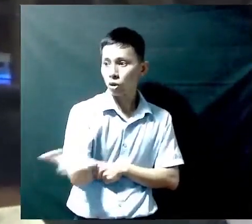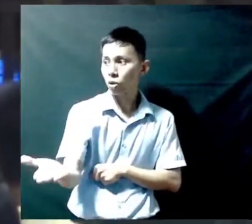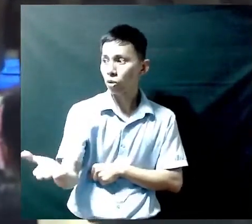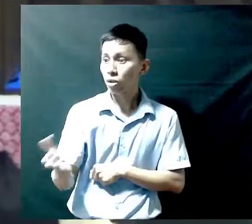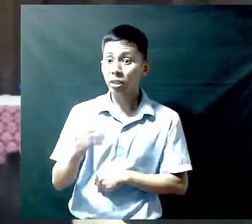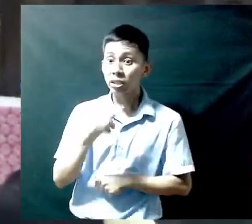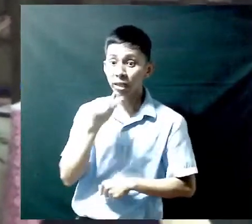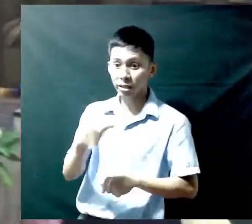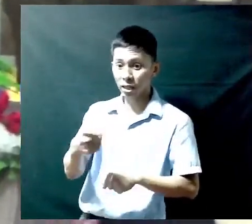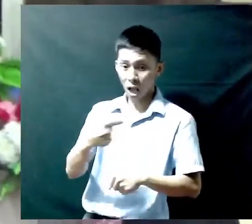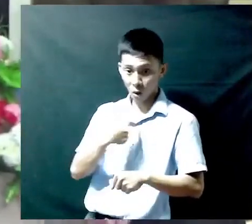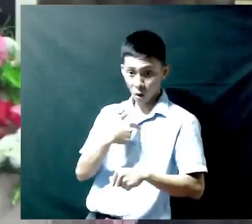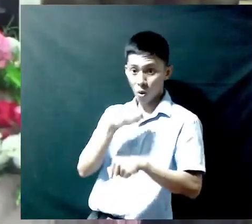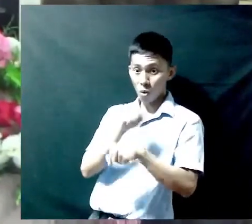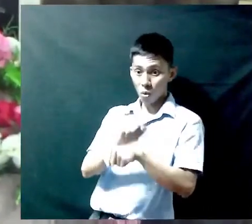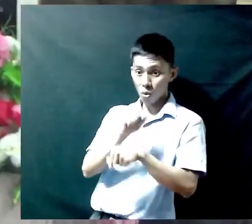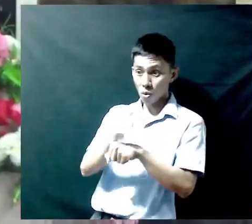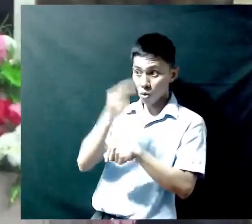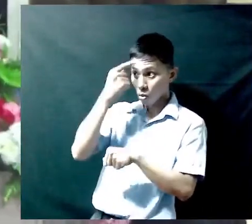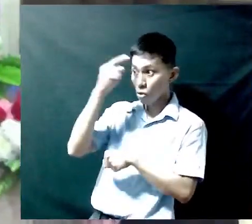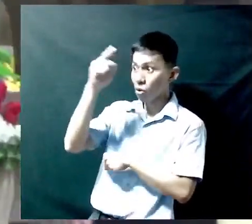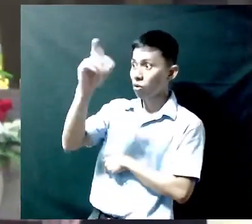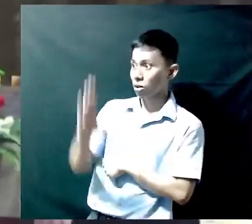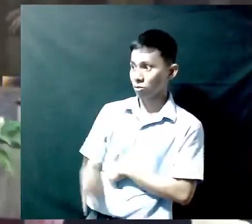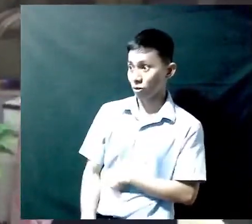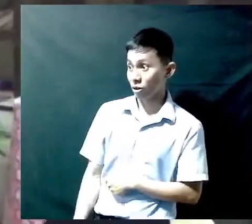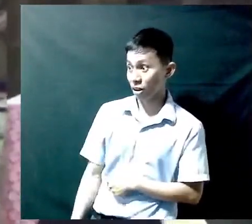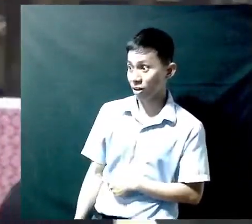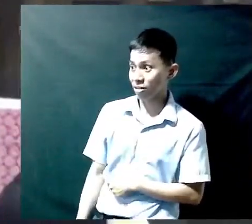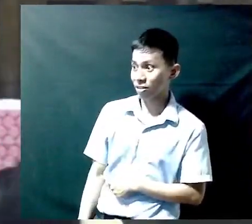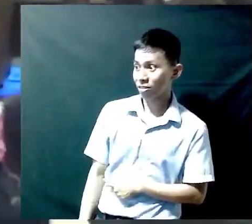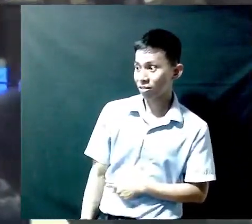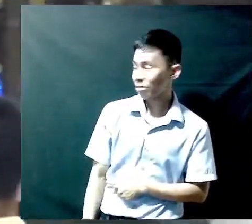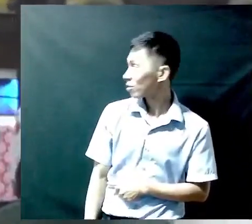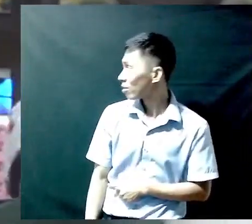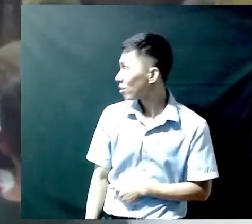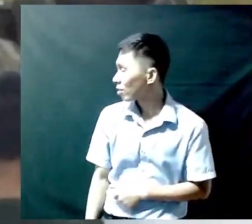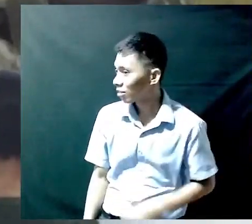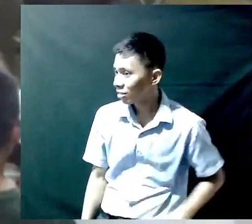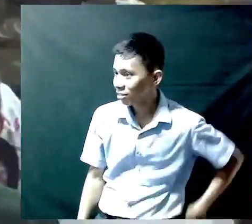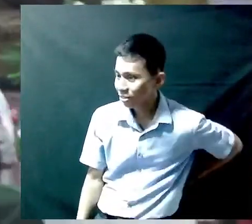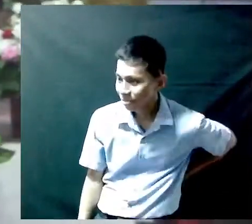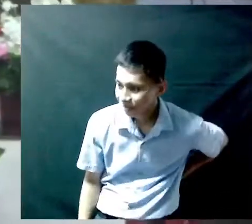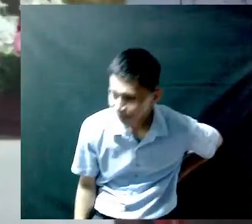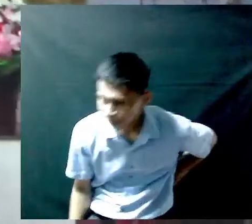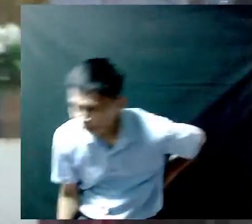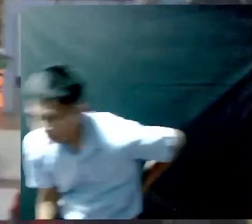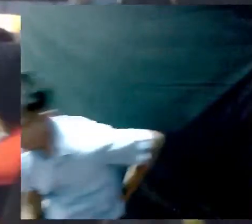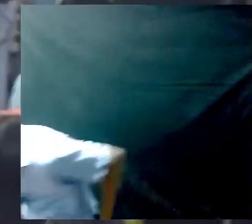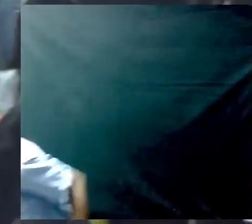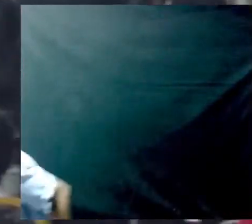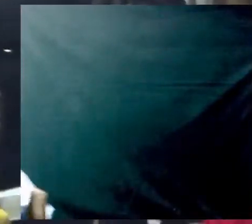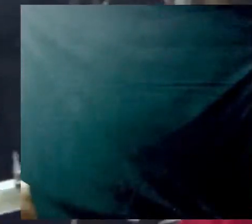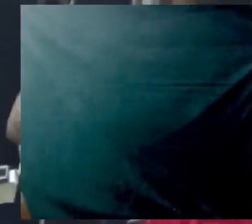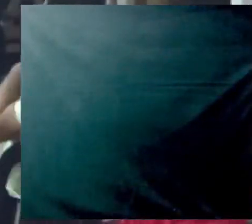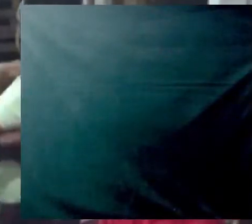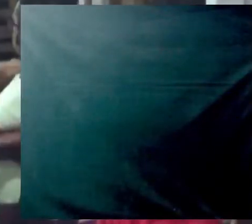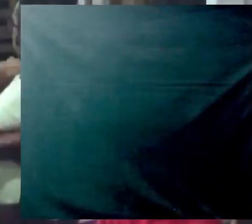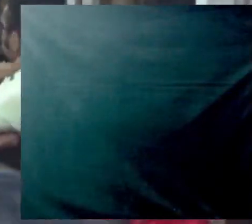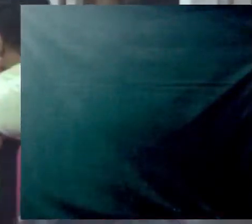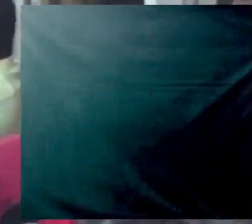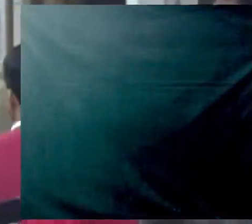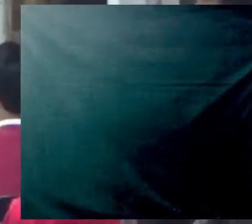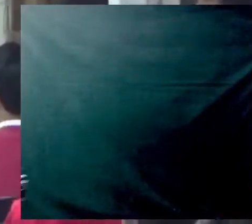Alan. Ayan. Okay. Dito ka. So, gato gagawin natin. Ibabalik natin yan doon,